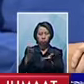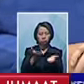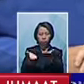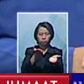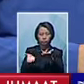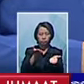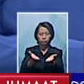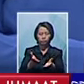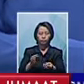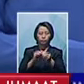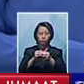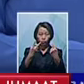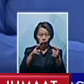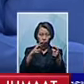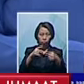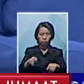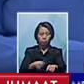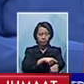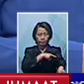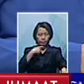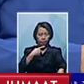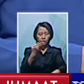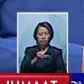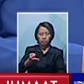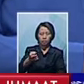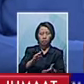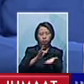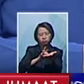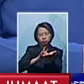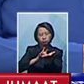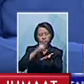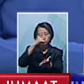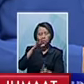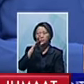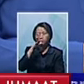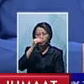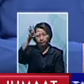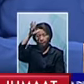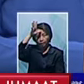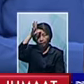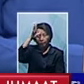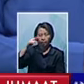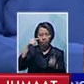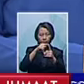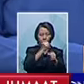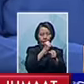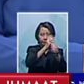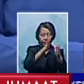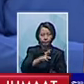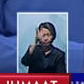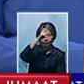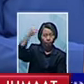perkhidmatan. Kedua belas, pemanjangan kemudahan perubatan untuk ibu dan bapa kepada pesara